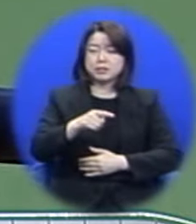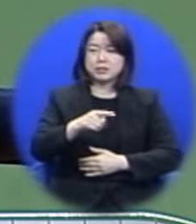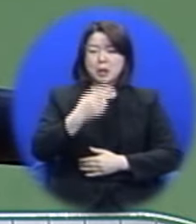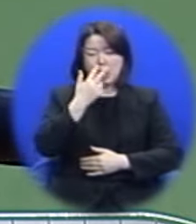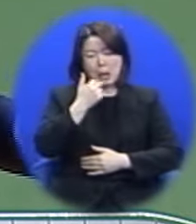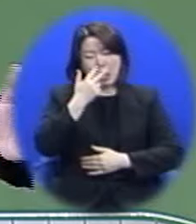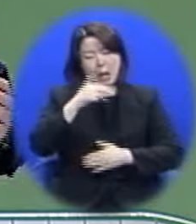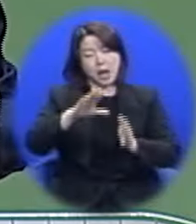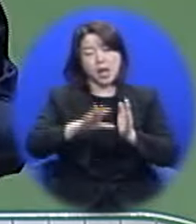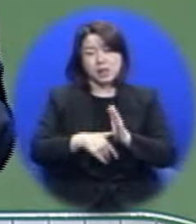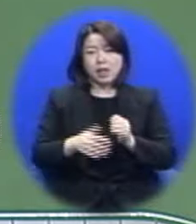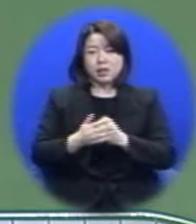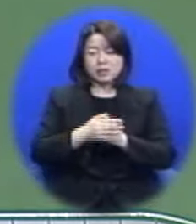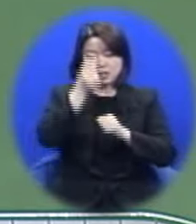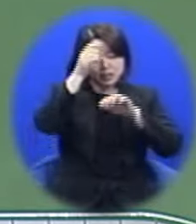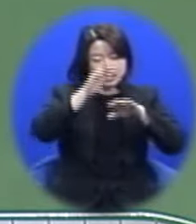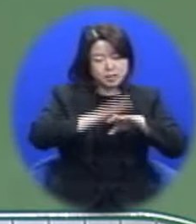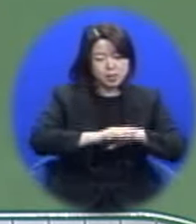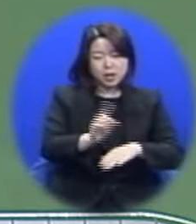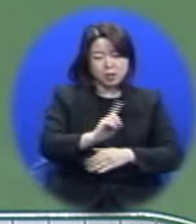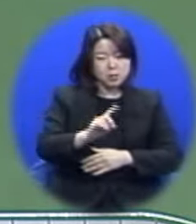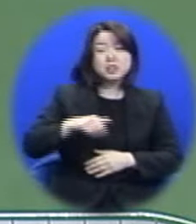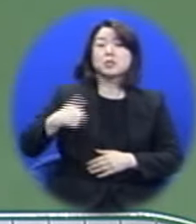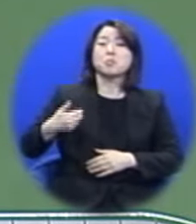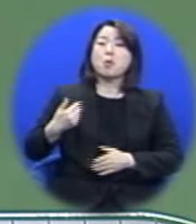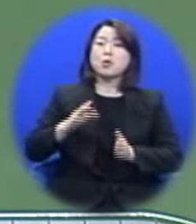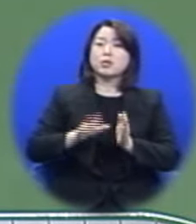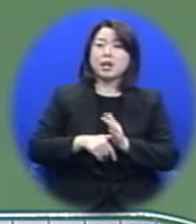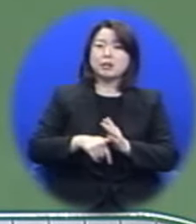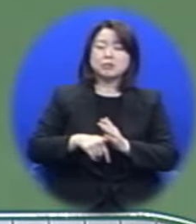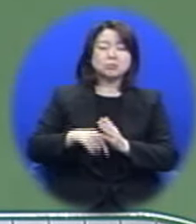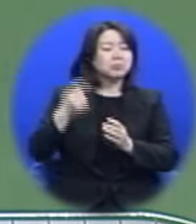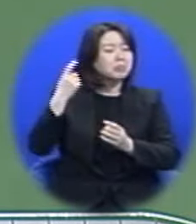때는 그렇게 떠들고 장난만 쳤어요.